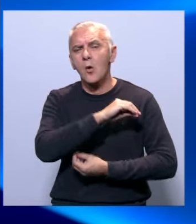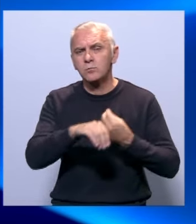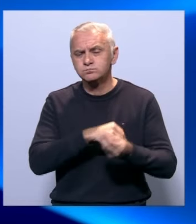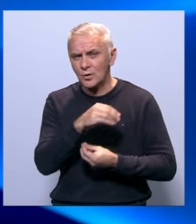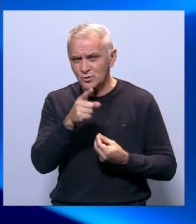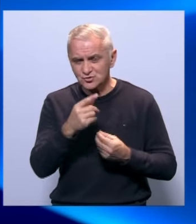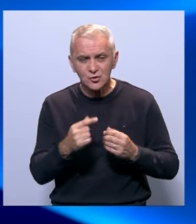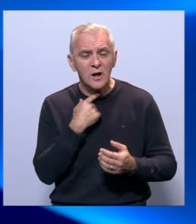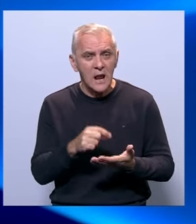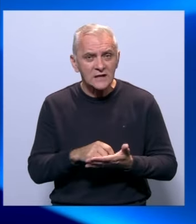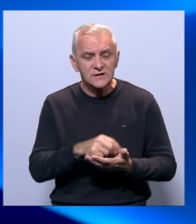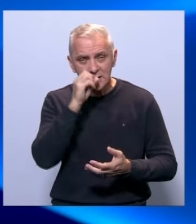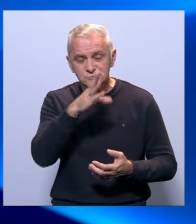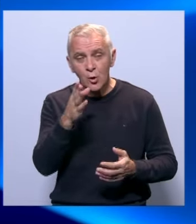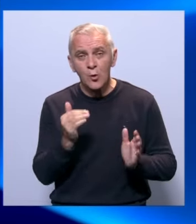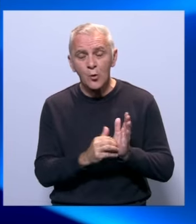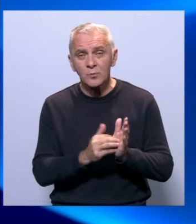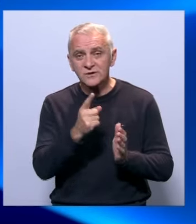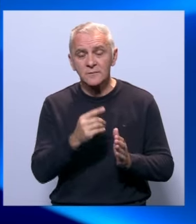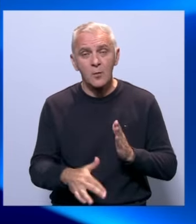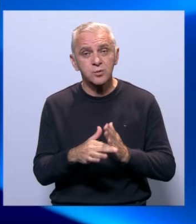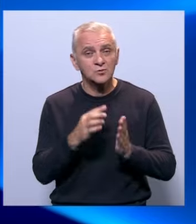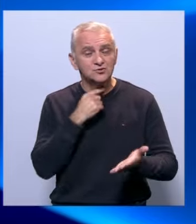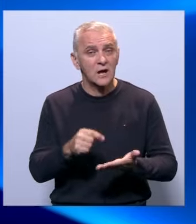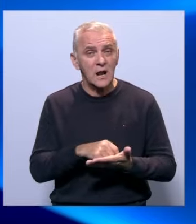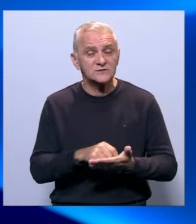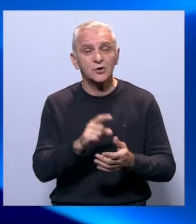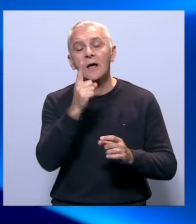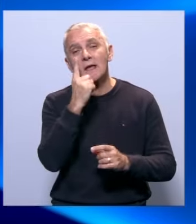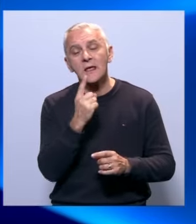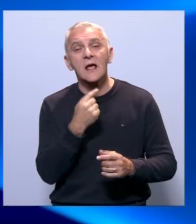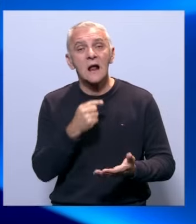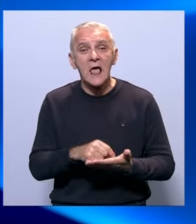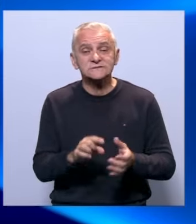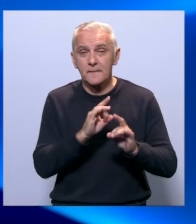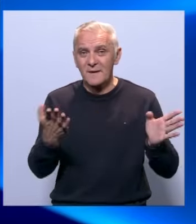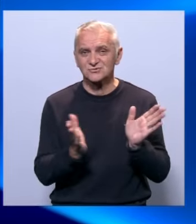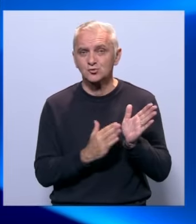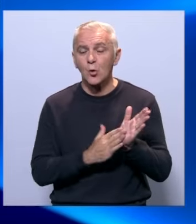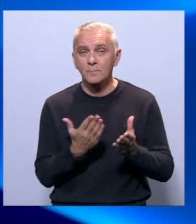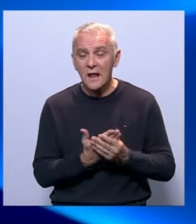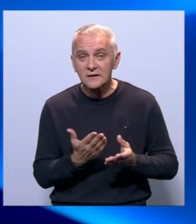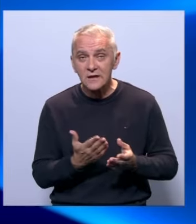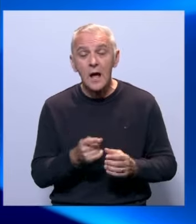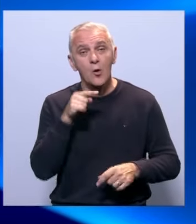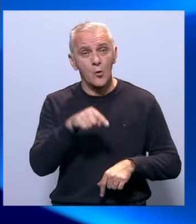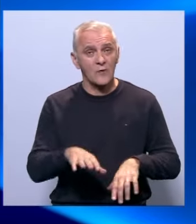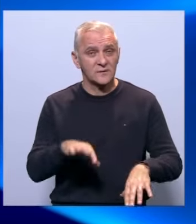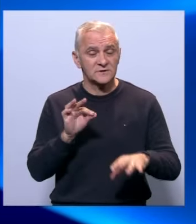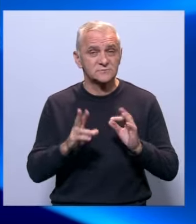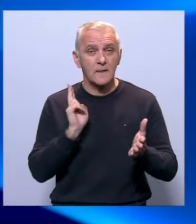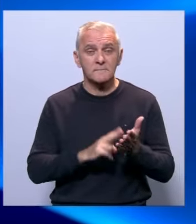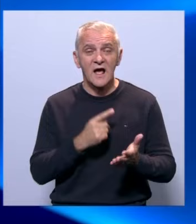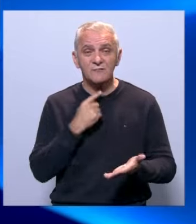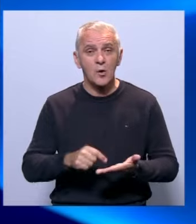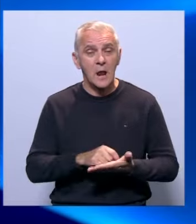u glasanju i glasanje bez provjere propisanih identifikacijskih dokumenata. Kažimo, i na ovim izborima pravo